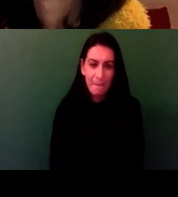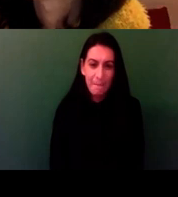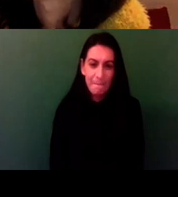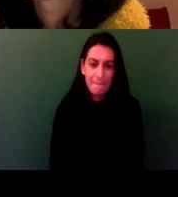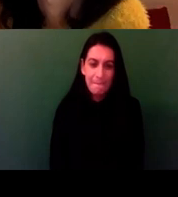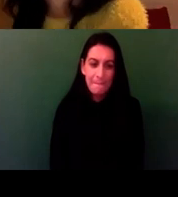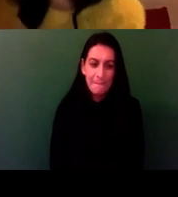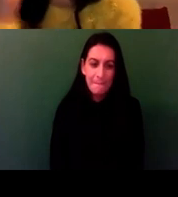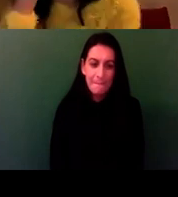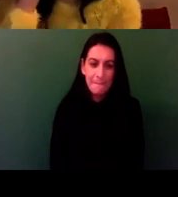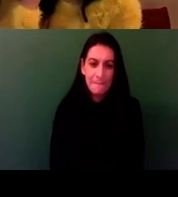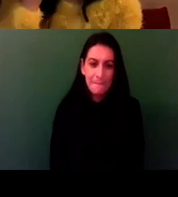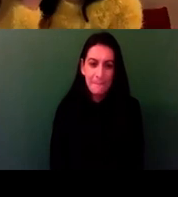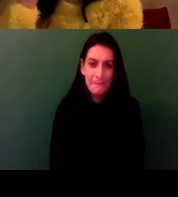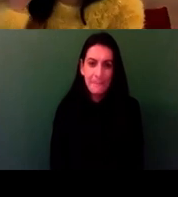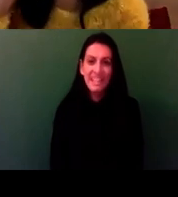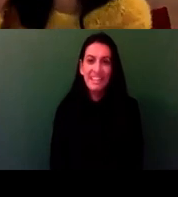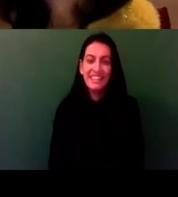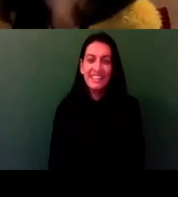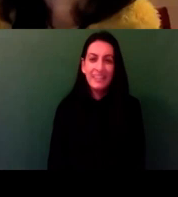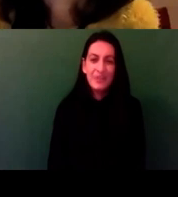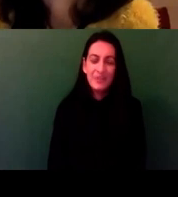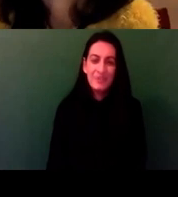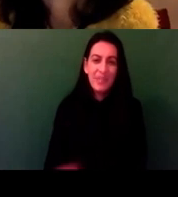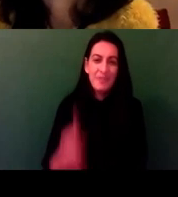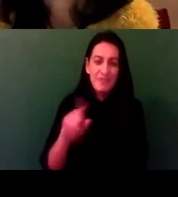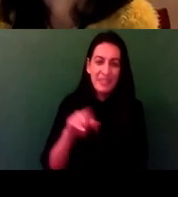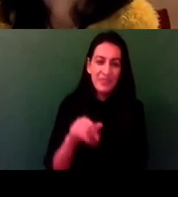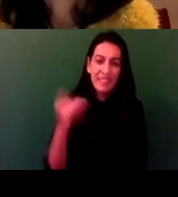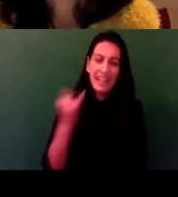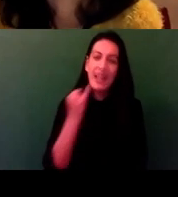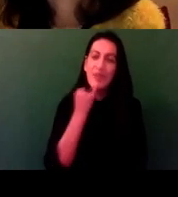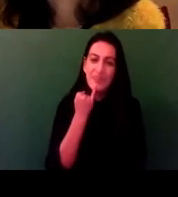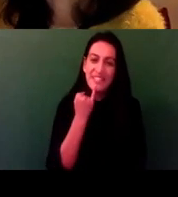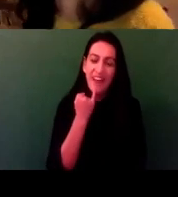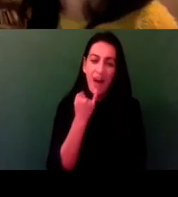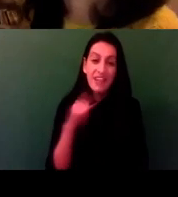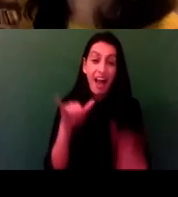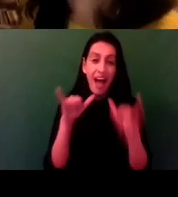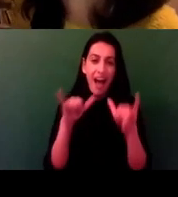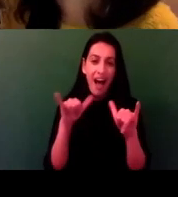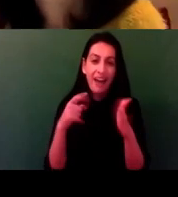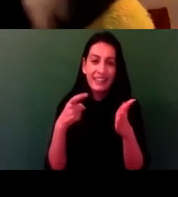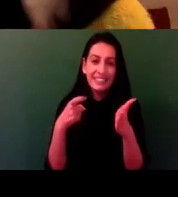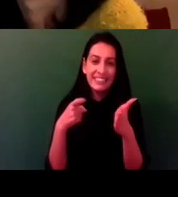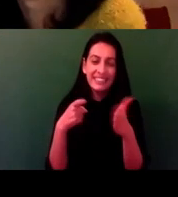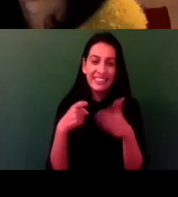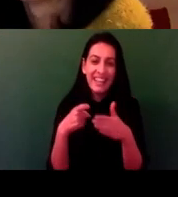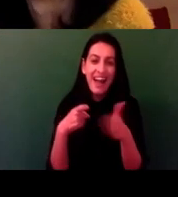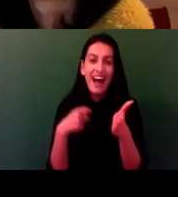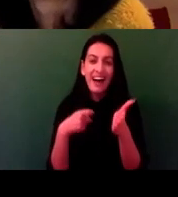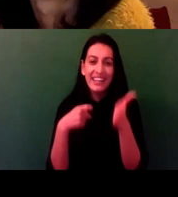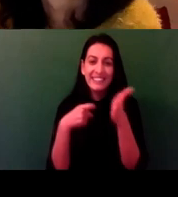katılım linki üzerinden girdiği için şu an biz iki İdil olarak çok kalabalık devam ediyoruz. Peki edelim. O zaman ikinci İdil'e söz verelim.